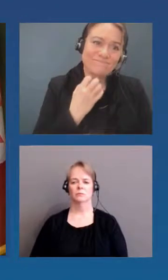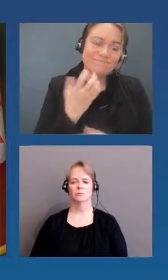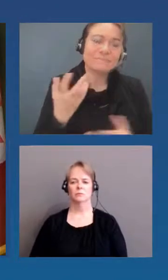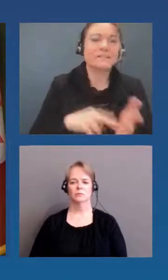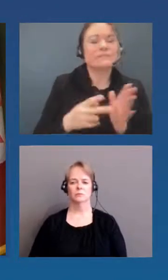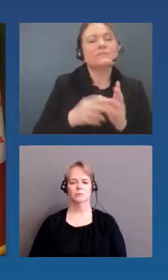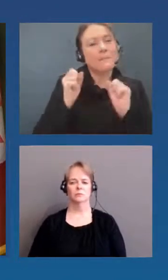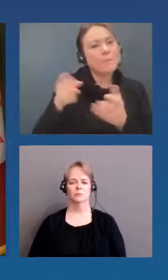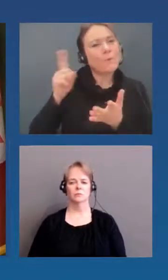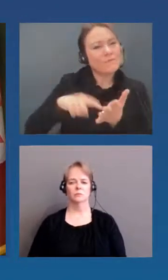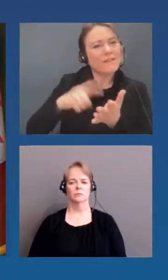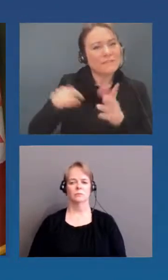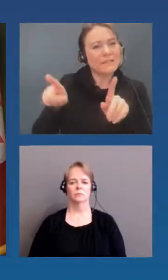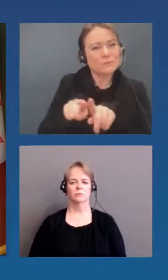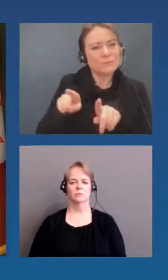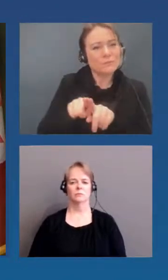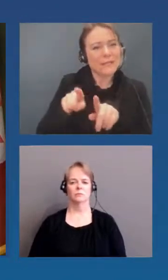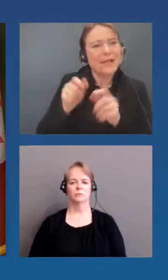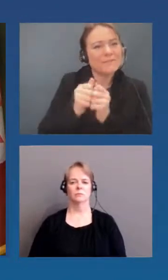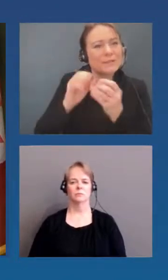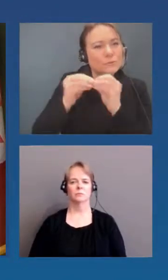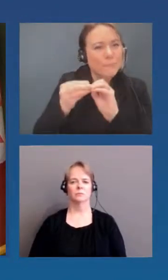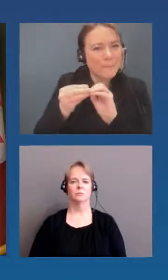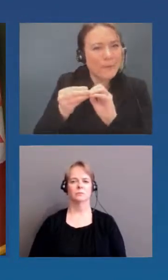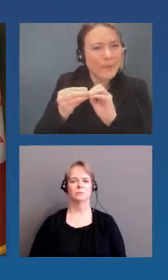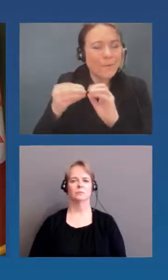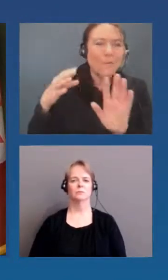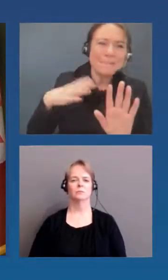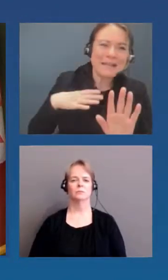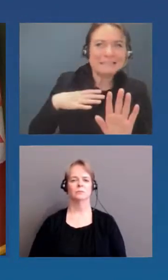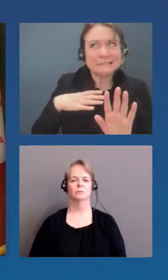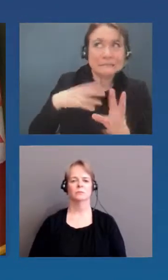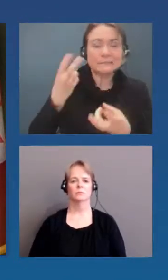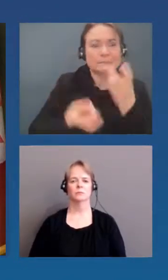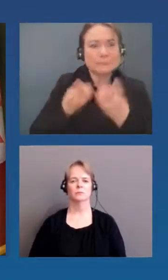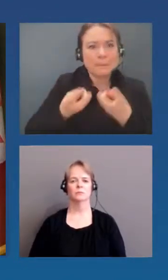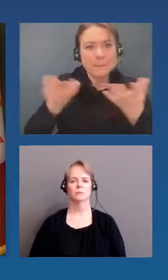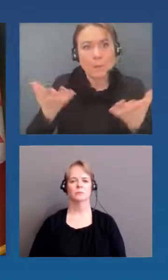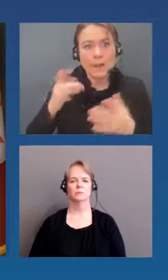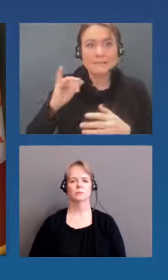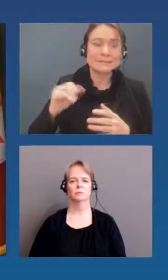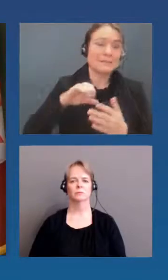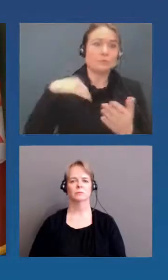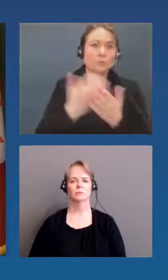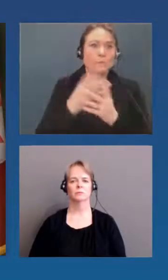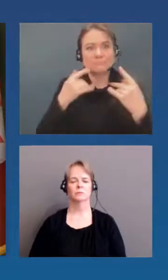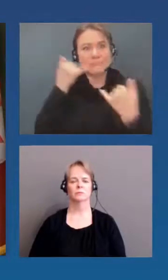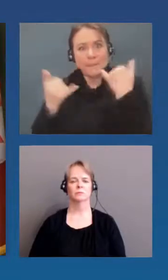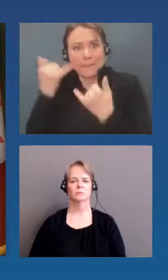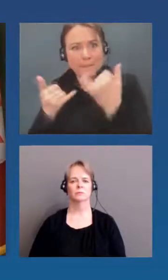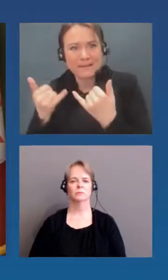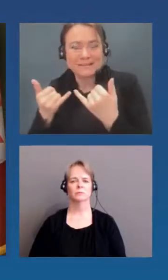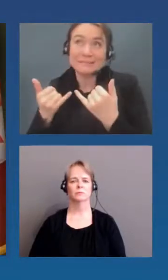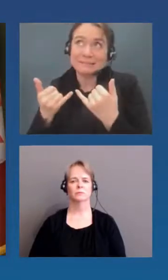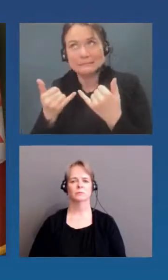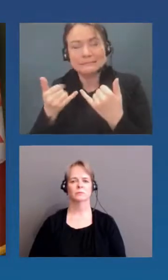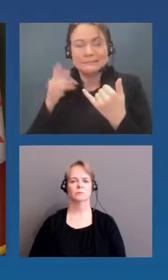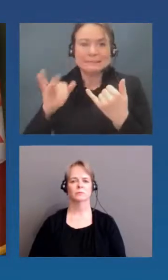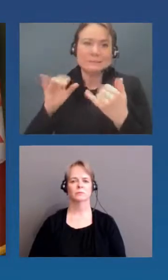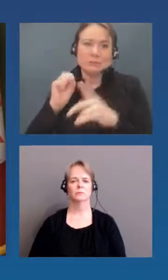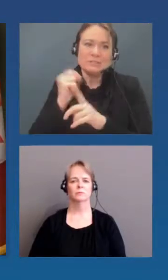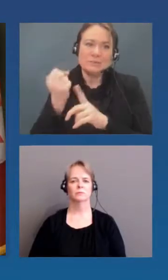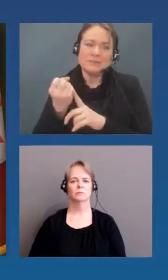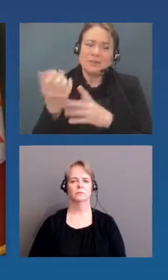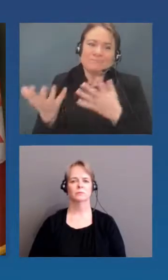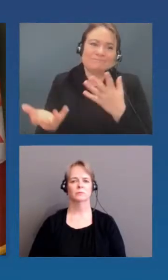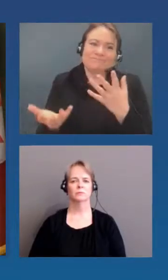vérifier au numéro, mais la problématique, c'est que si tout le monde appelle le numéro, c'est ce qu'on vit actuellement,